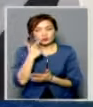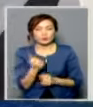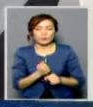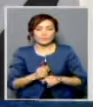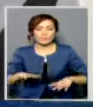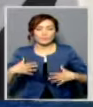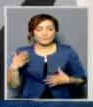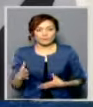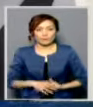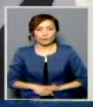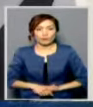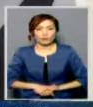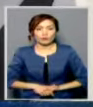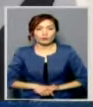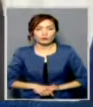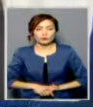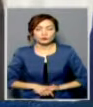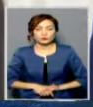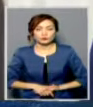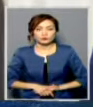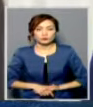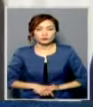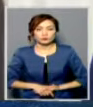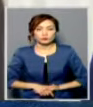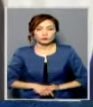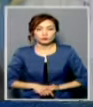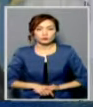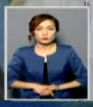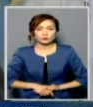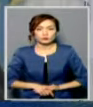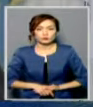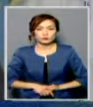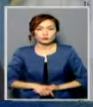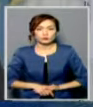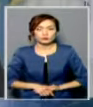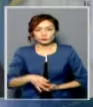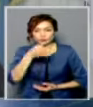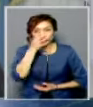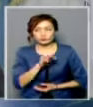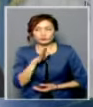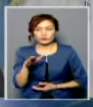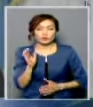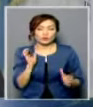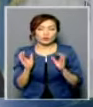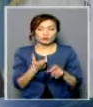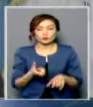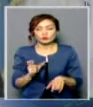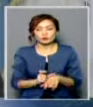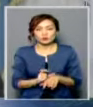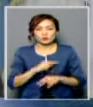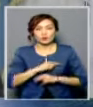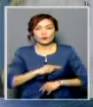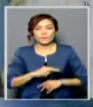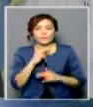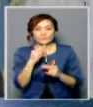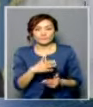кадрларын даярлау. Ол кісі үлкен ғалым адам, осы институтқа өте үлкен еңбегі